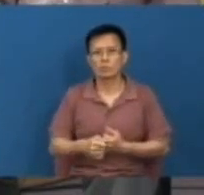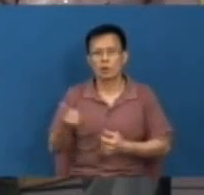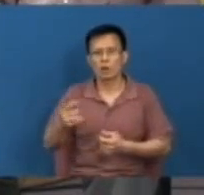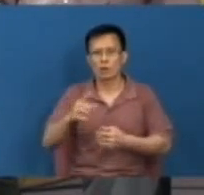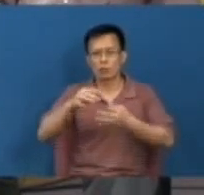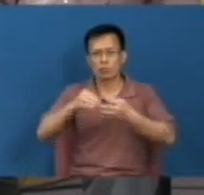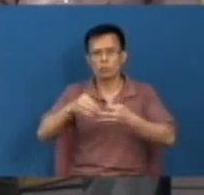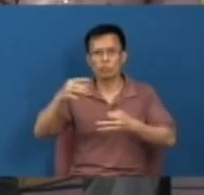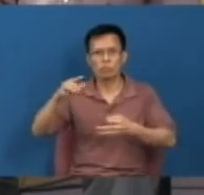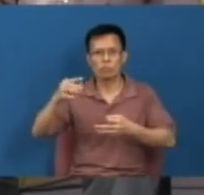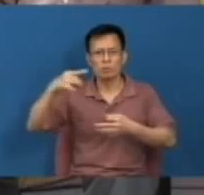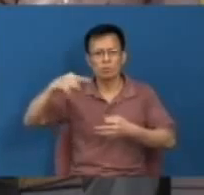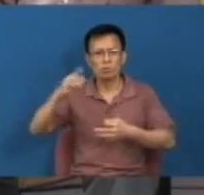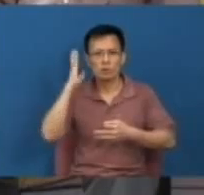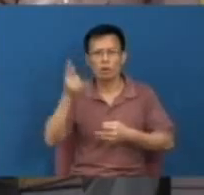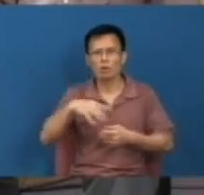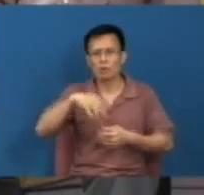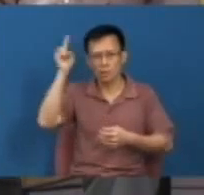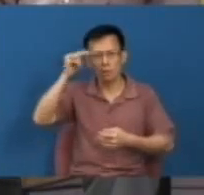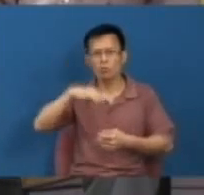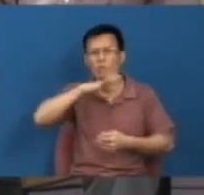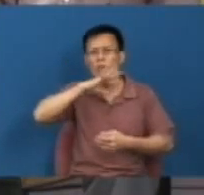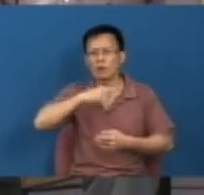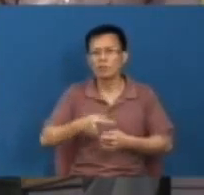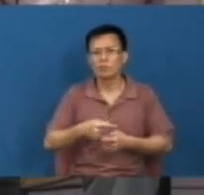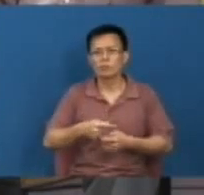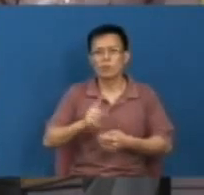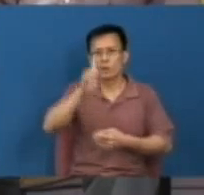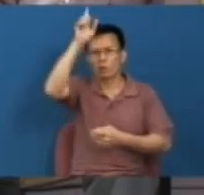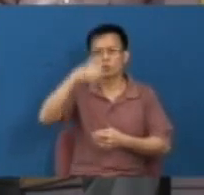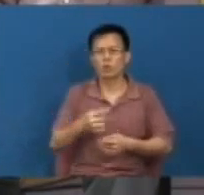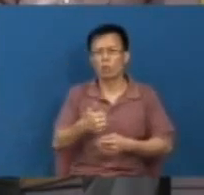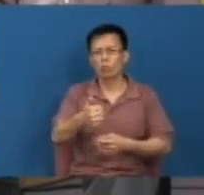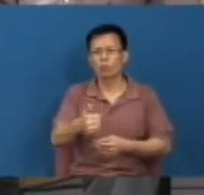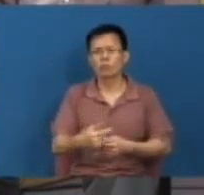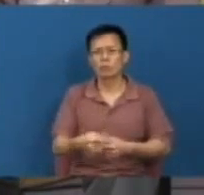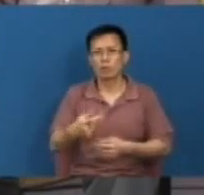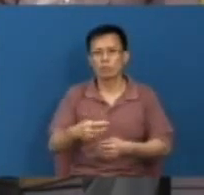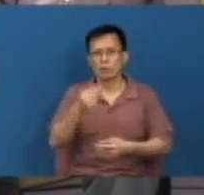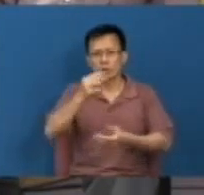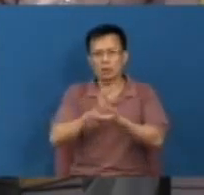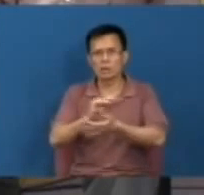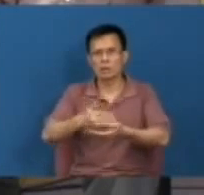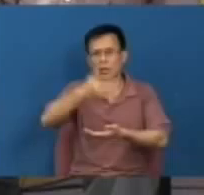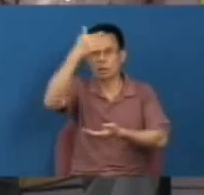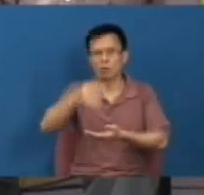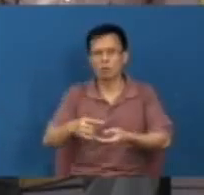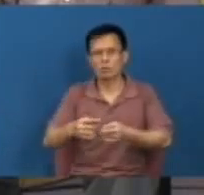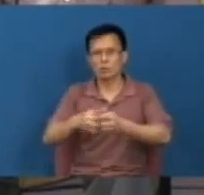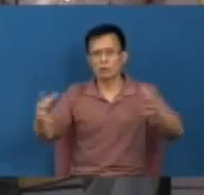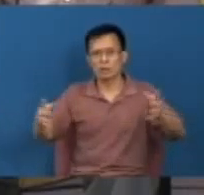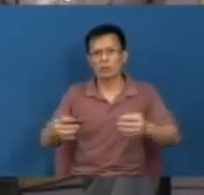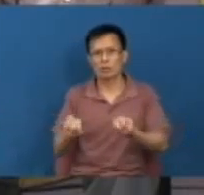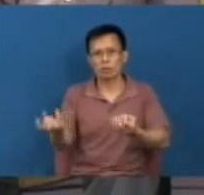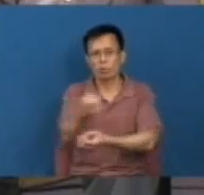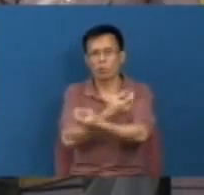早排咧收購呢個土瓜灣嘅時候，佢就話啦，佢話咧嗱，樓上嘅業主就好好噶，我會用七年樓齡啊、大型屋苑啊、會所嘅設施